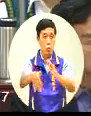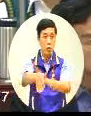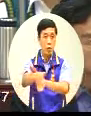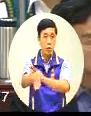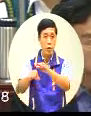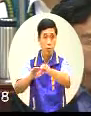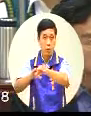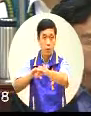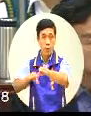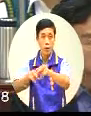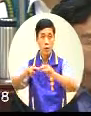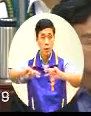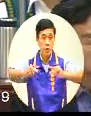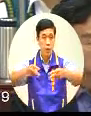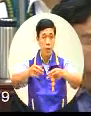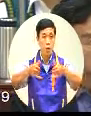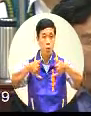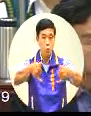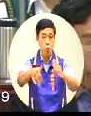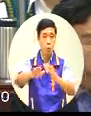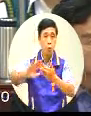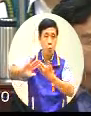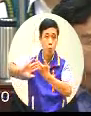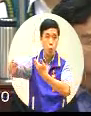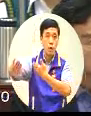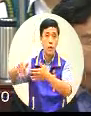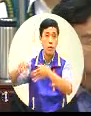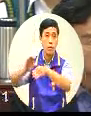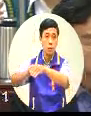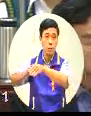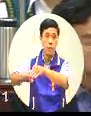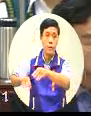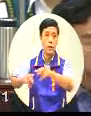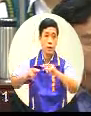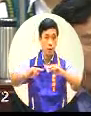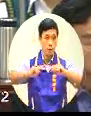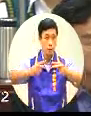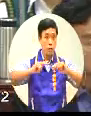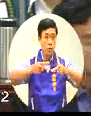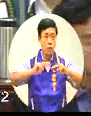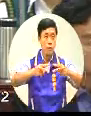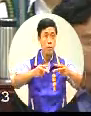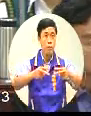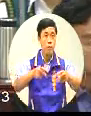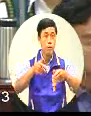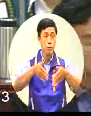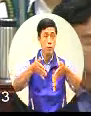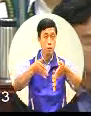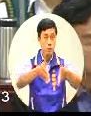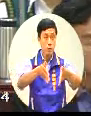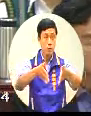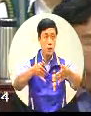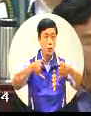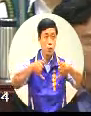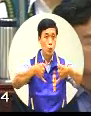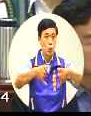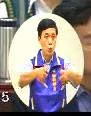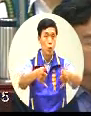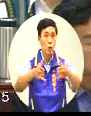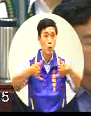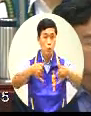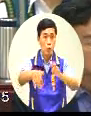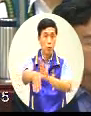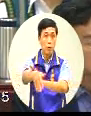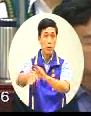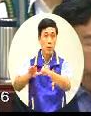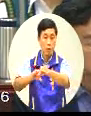换到路外停车，然后来调整它整个路的部分，那整个道路的部分就变成是路边停车